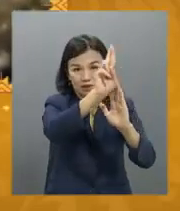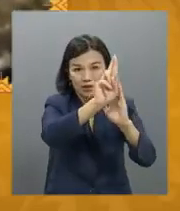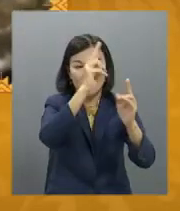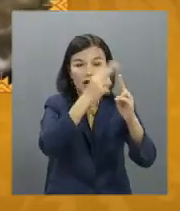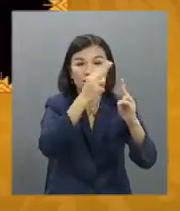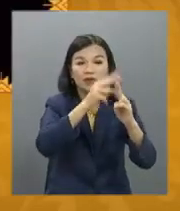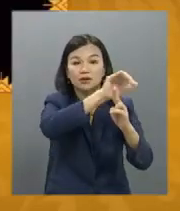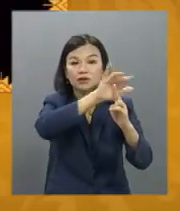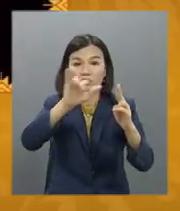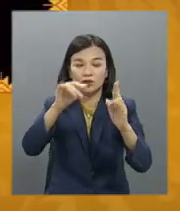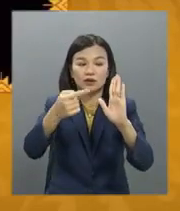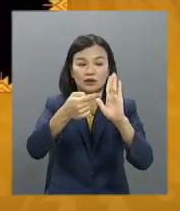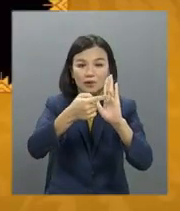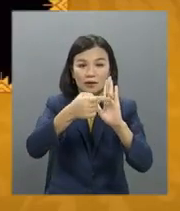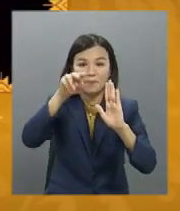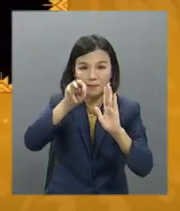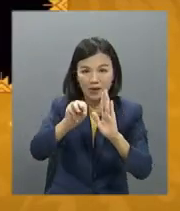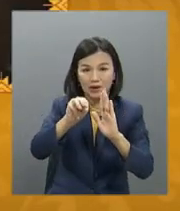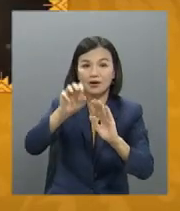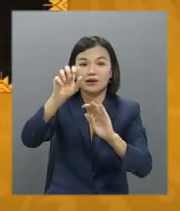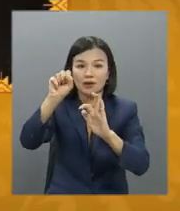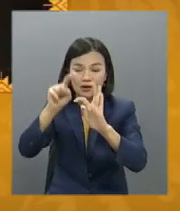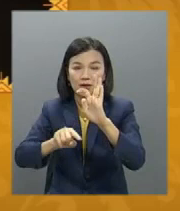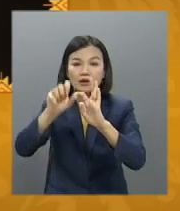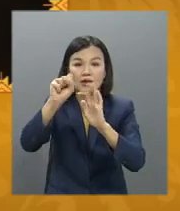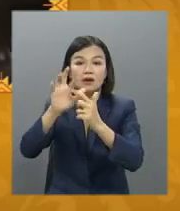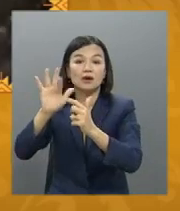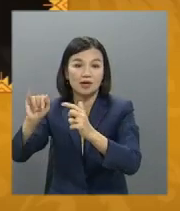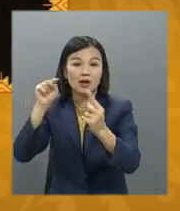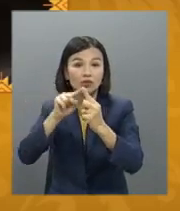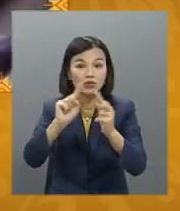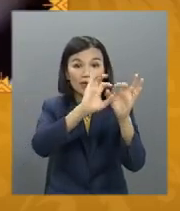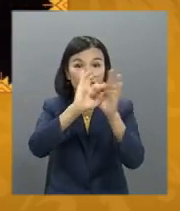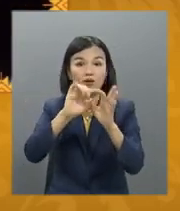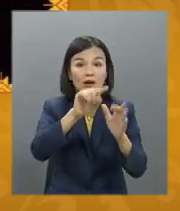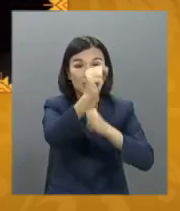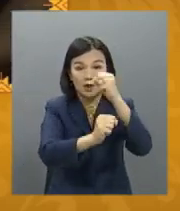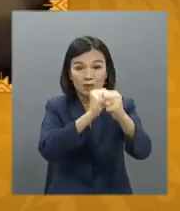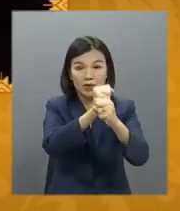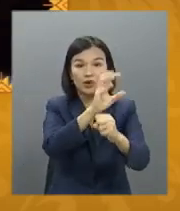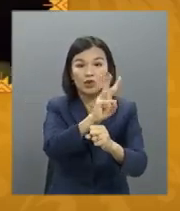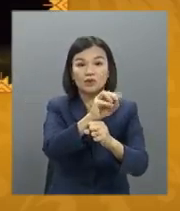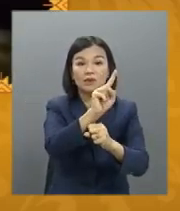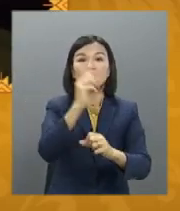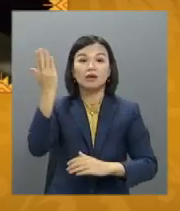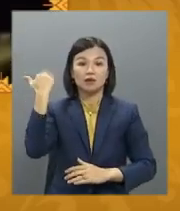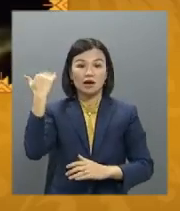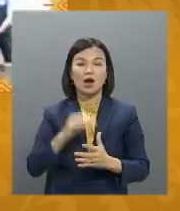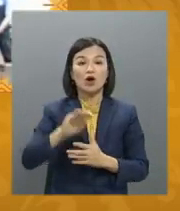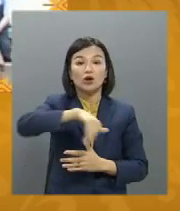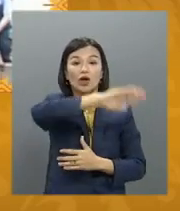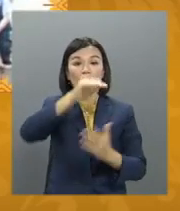ำนางนอนอำเภอแม่สายจังหวัดเชียงรายวันที่23มิถุนายนถึง10กรกฎาคม